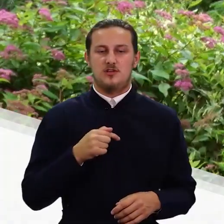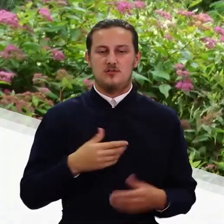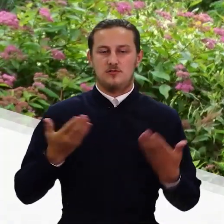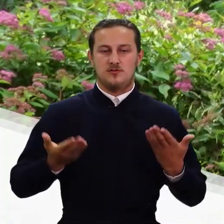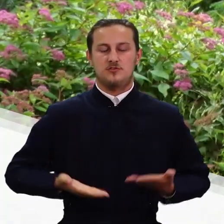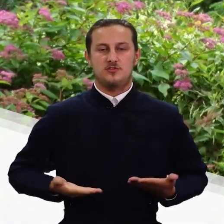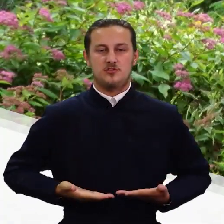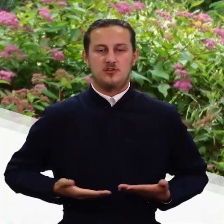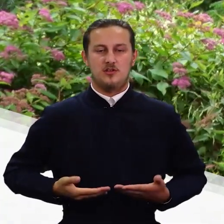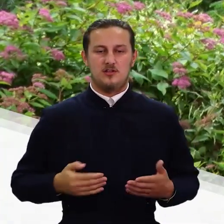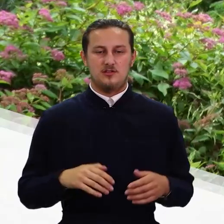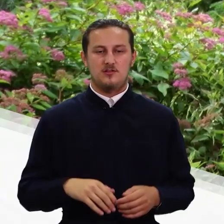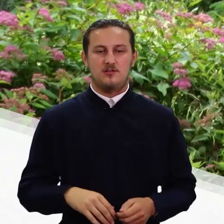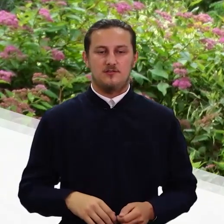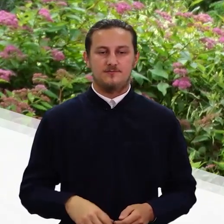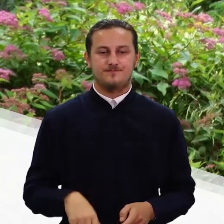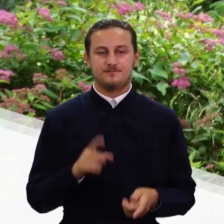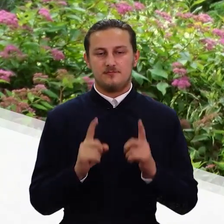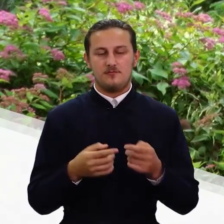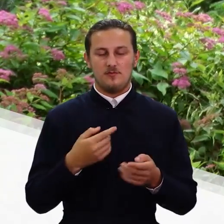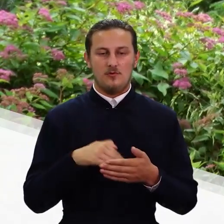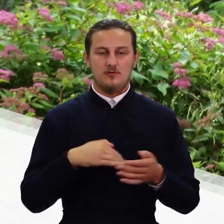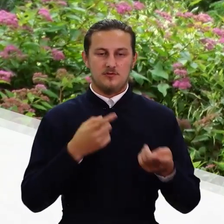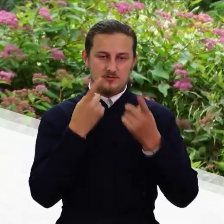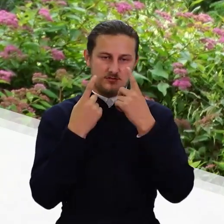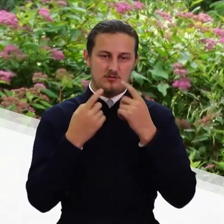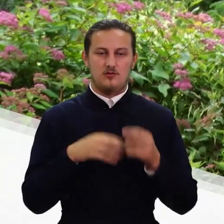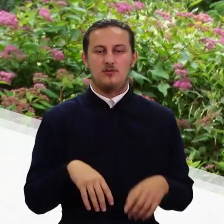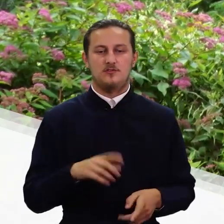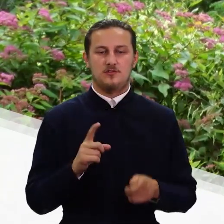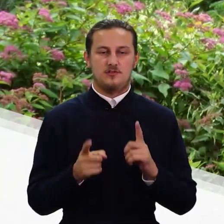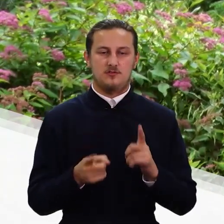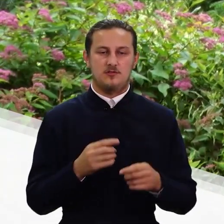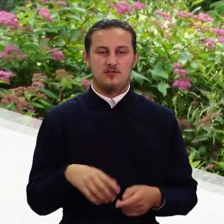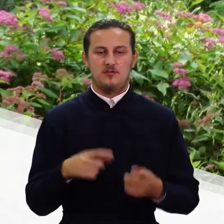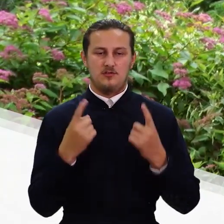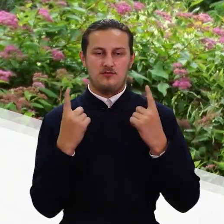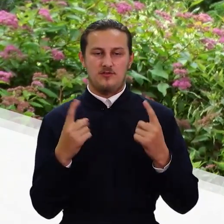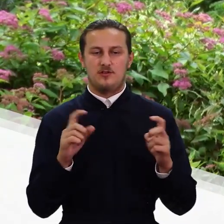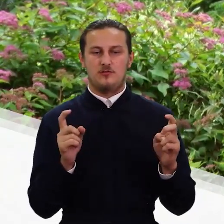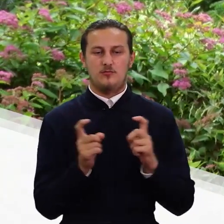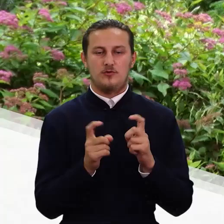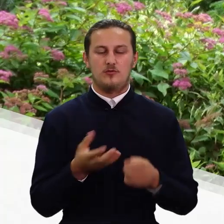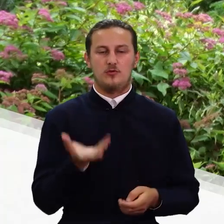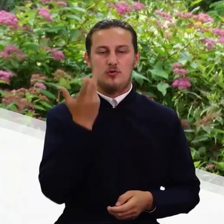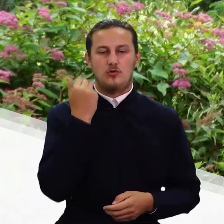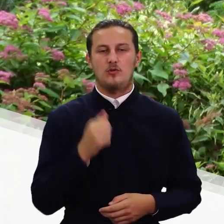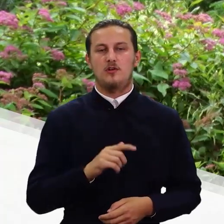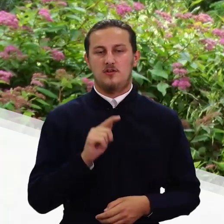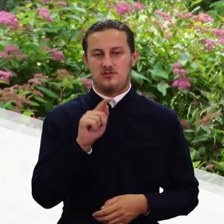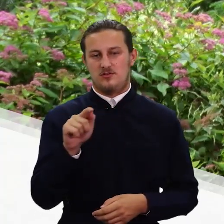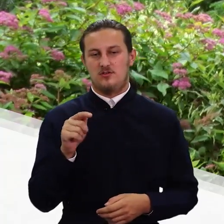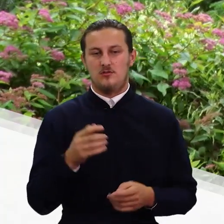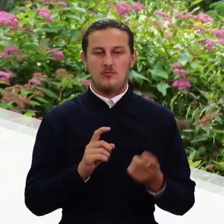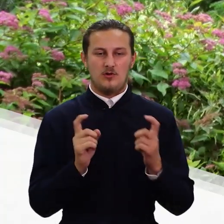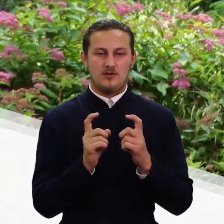пережити через сльози іноді через величезну боротьбу. І коли ти борешся з допомогою свого